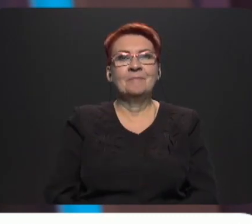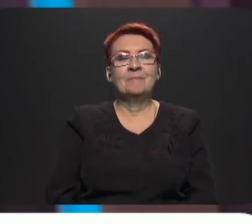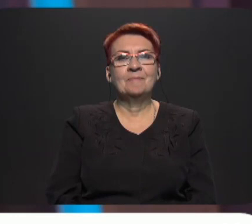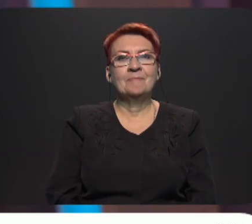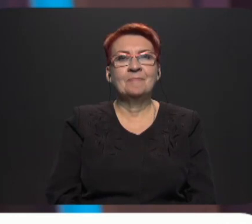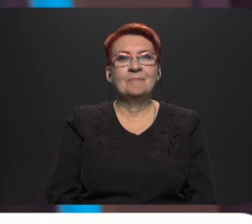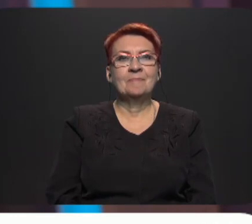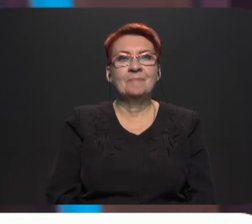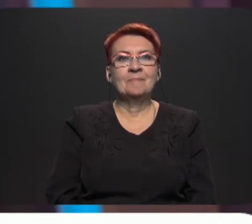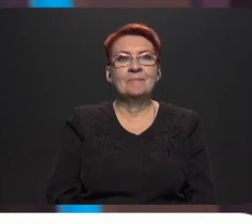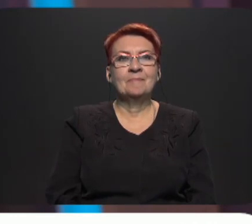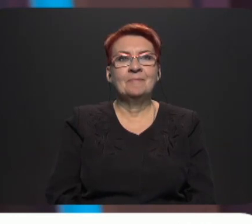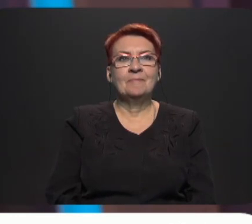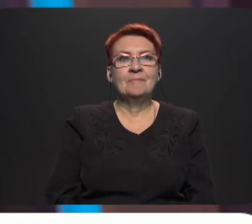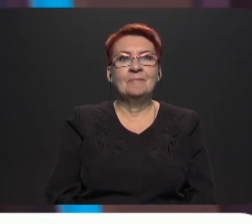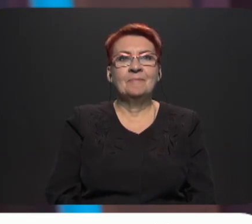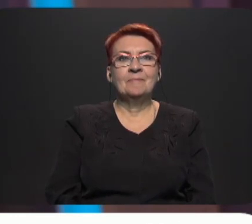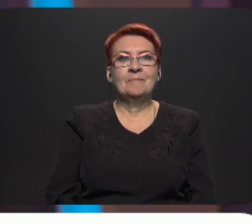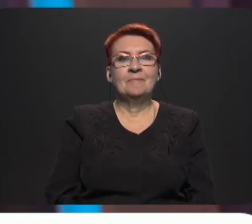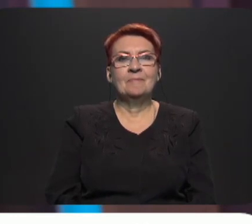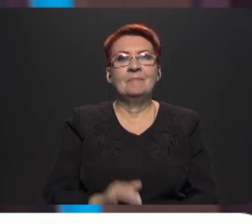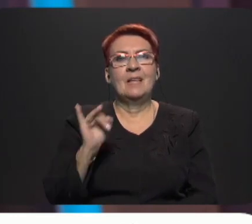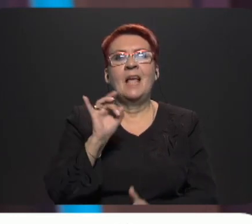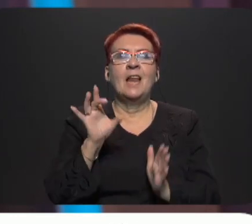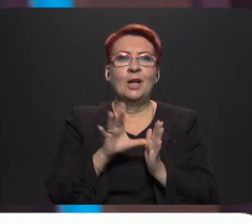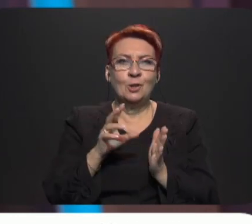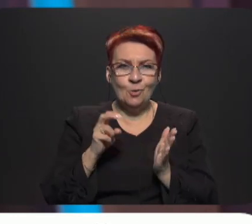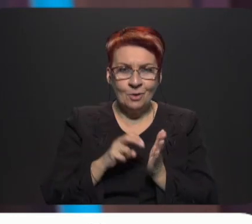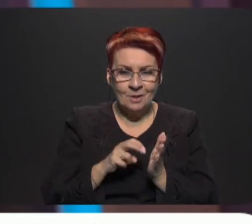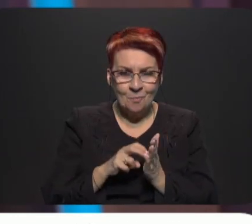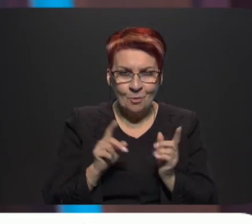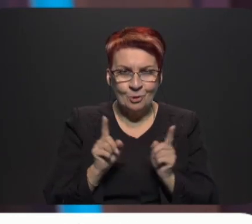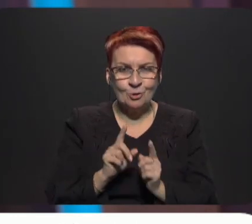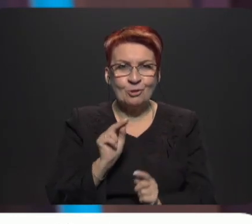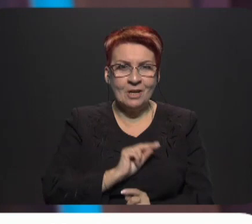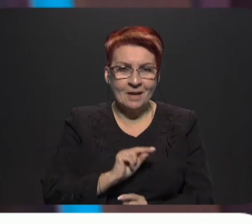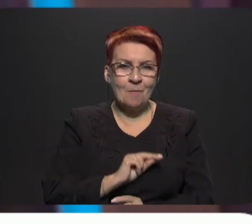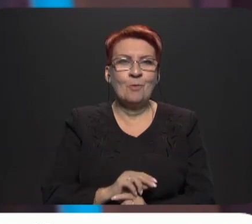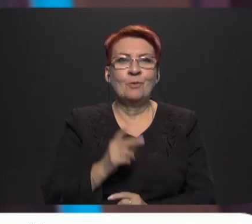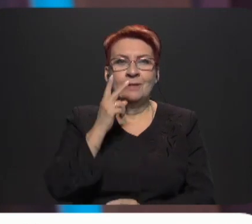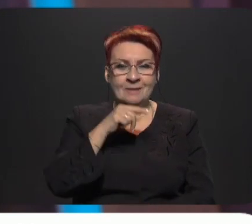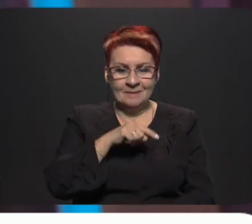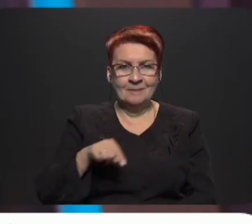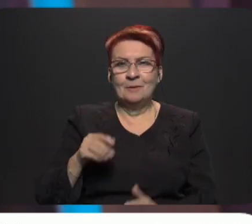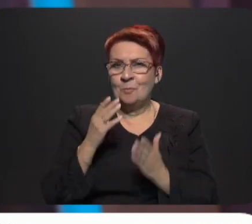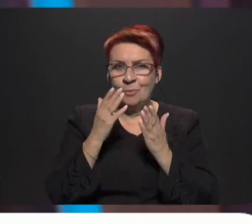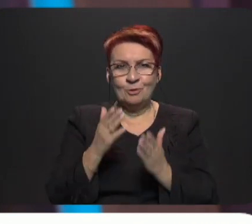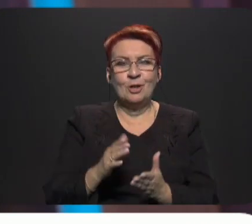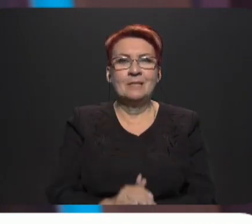6268183. Ну и электронная почта у нас также работает. Вопрос@спастове.ру. И как раз на нее пришел следующий